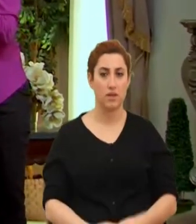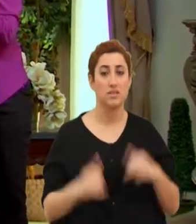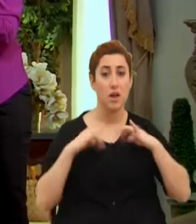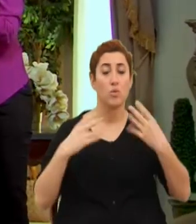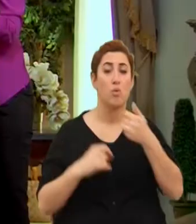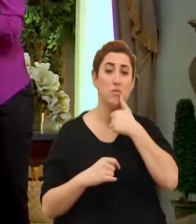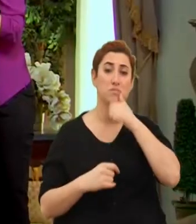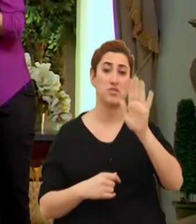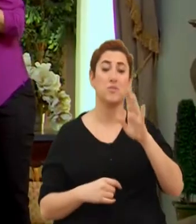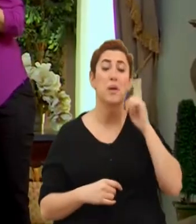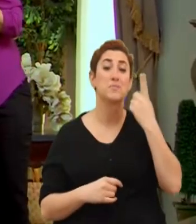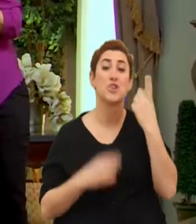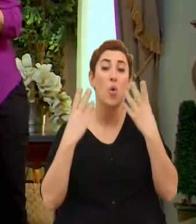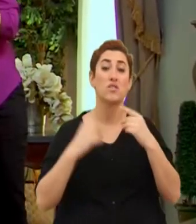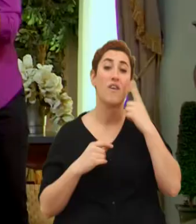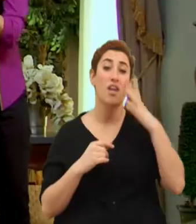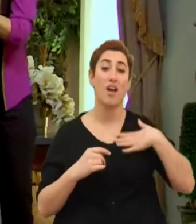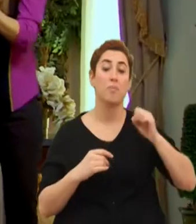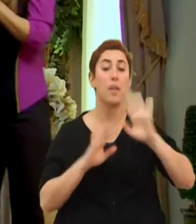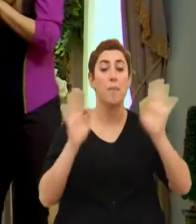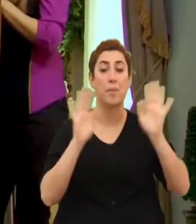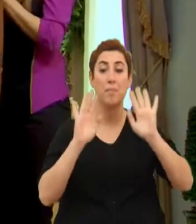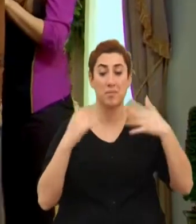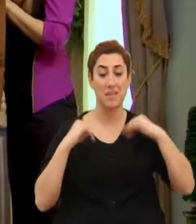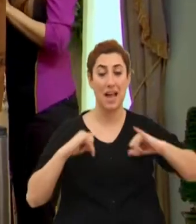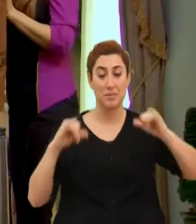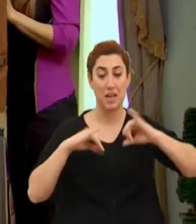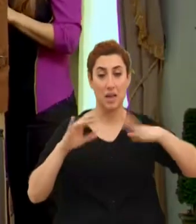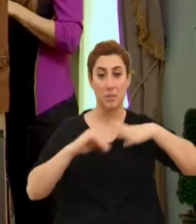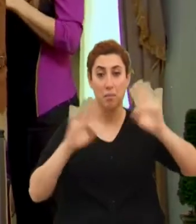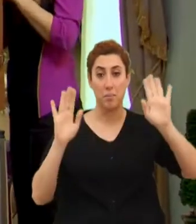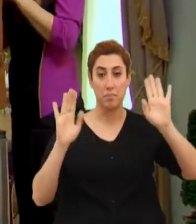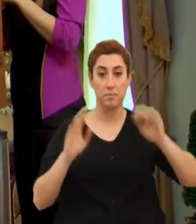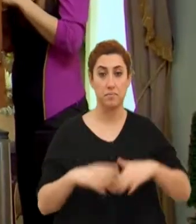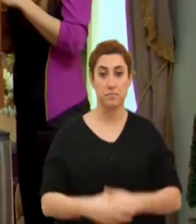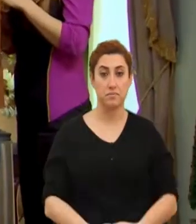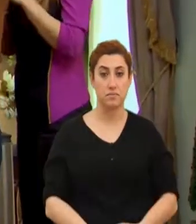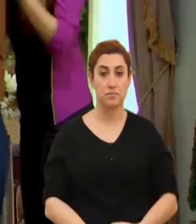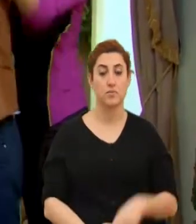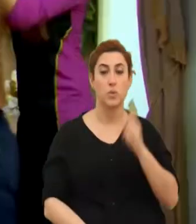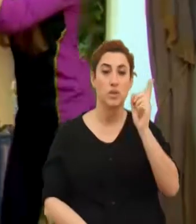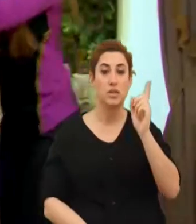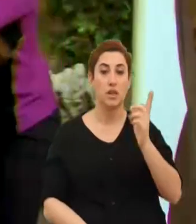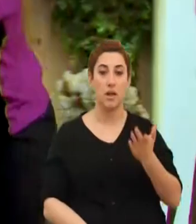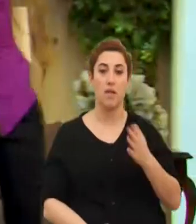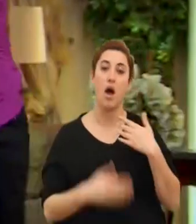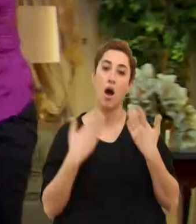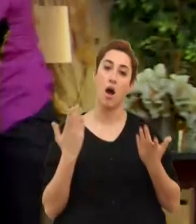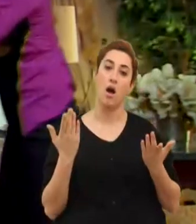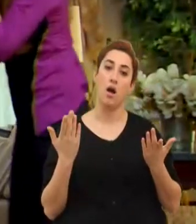Sakin ol babiş kocuğum. Bak bir şey olacak vallahi, kalbim. Tamam sakin tamam. Ulan.